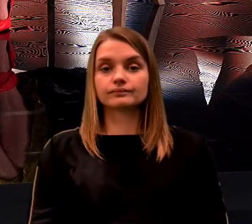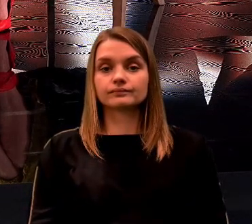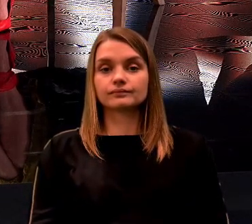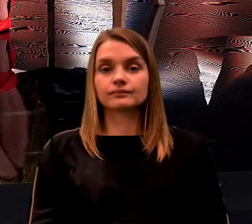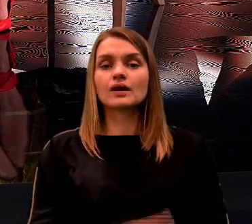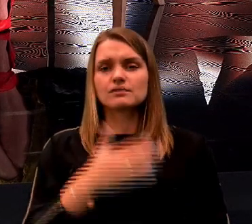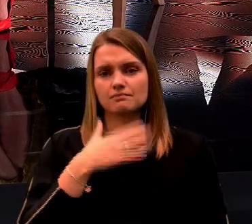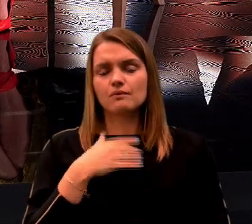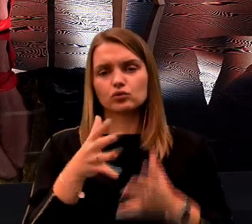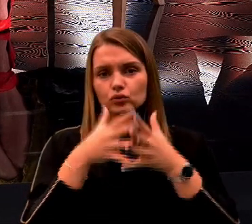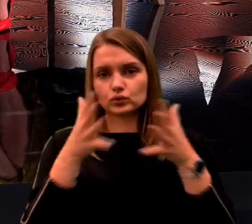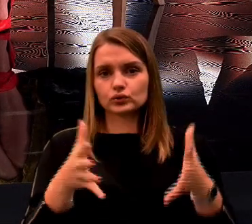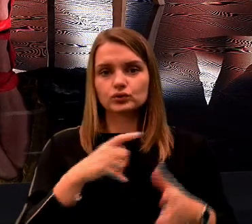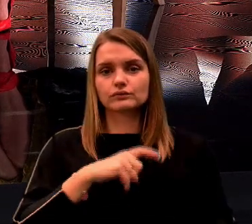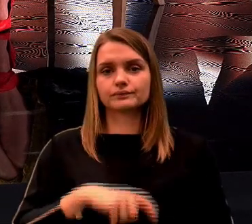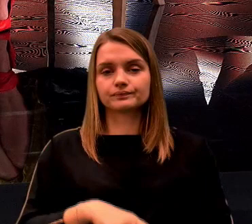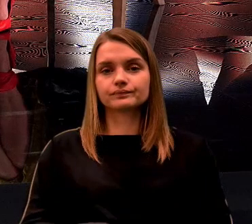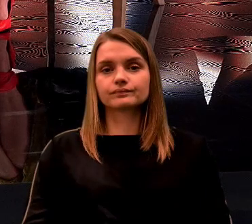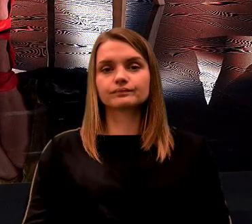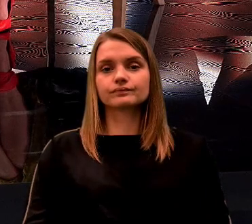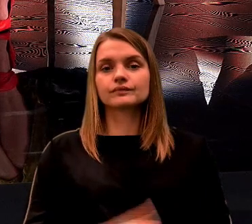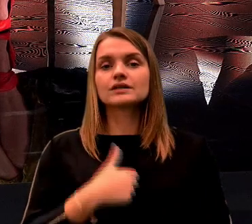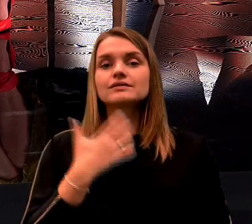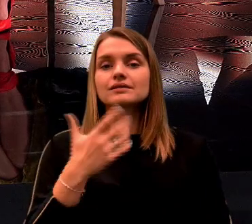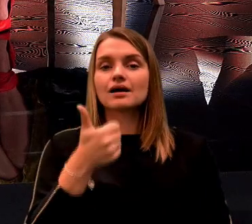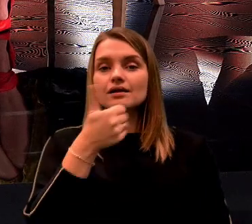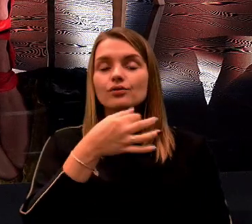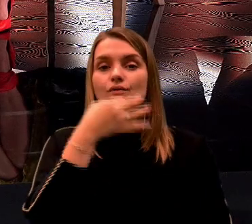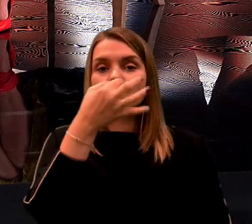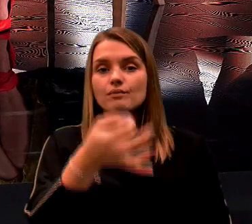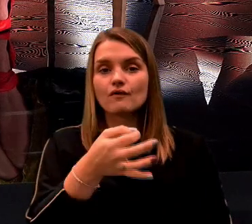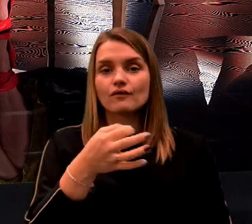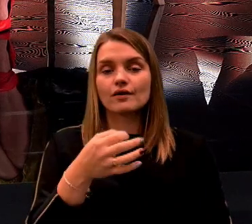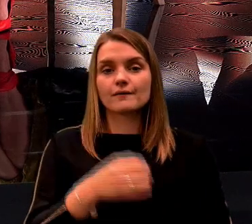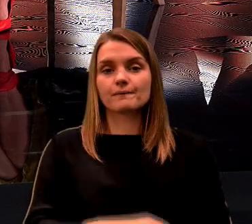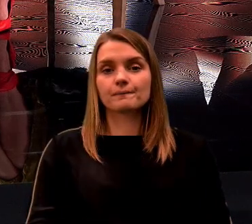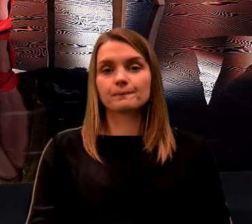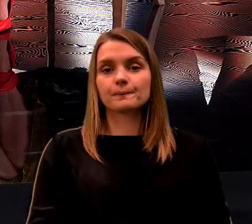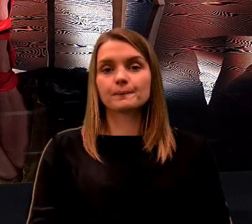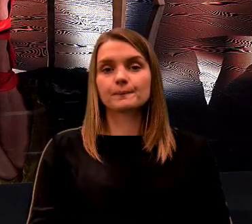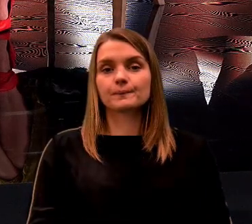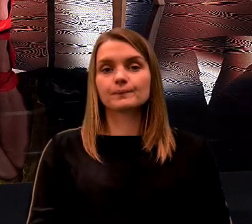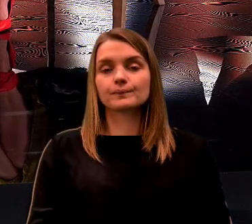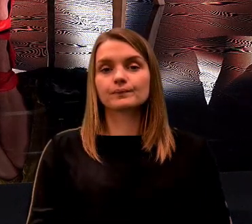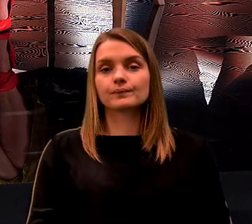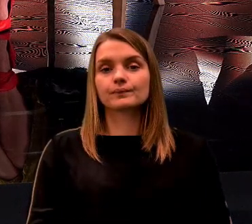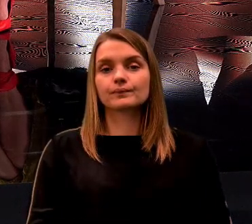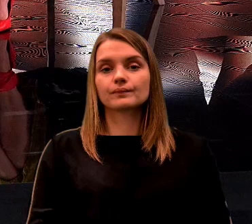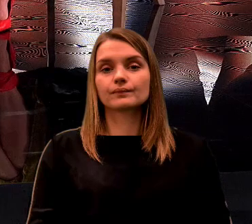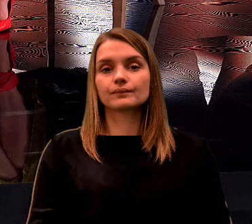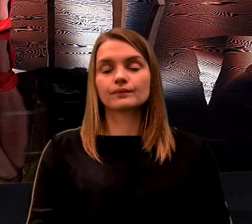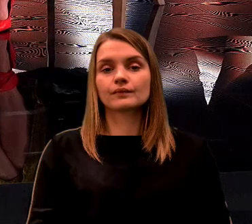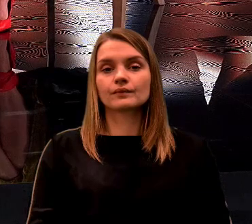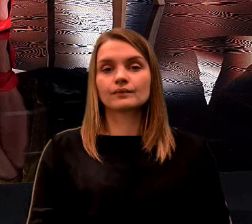i to duże. Znaczy, ja bym jedną rzecz chciał podkreślić, to co Bartek w sumie skutecznie wywołał. Mianowicie wszystkim